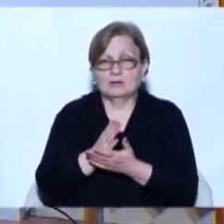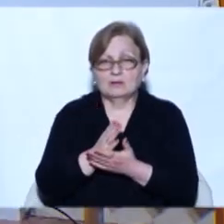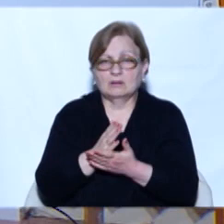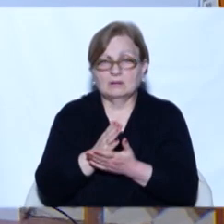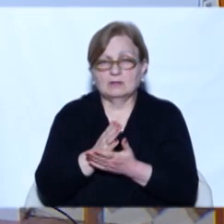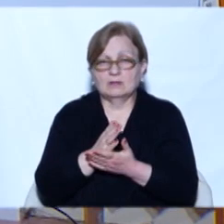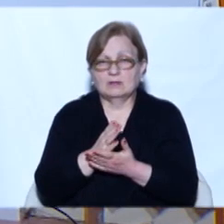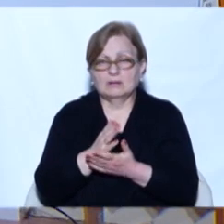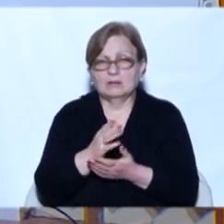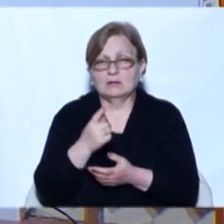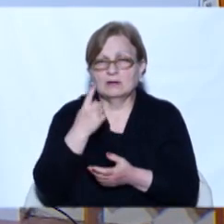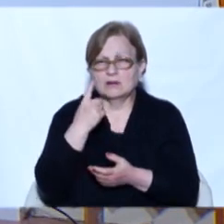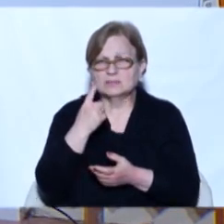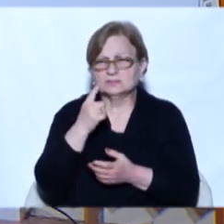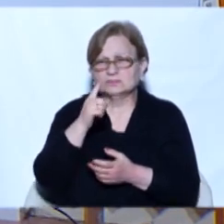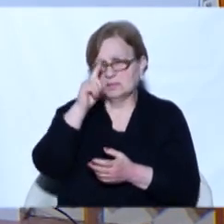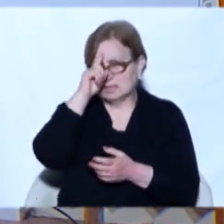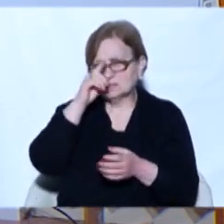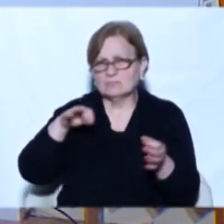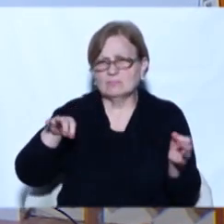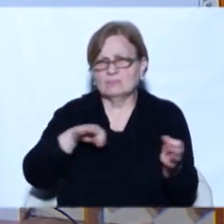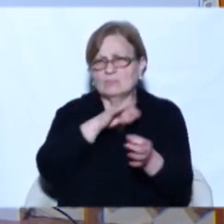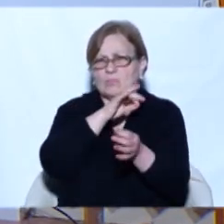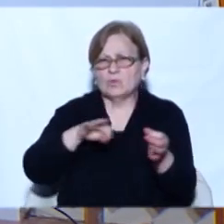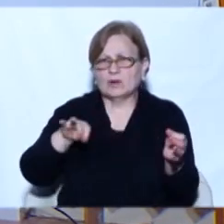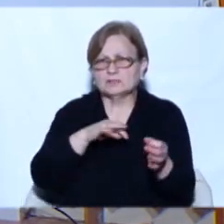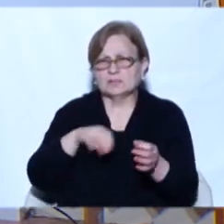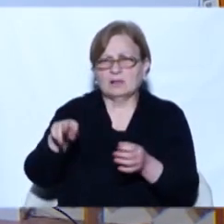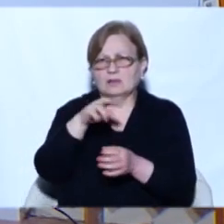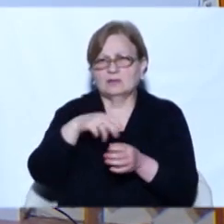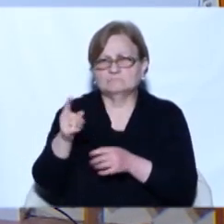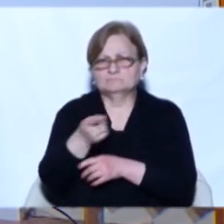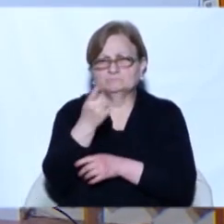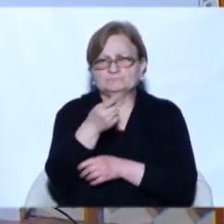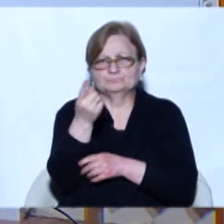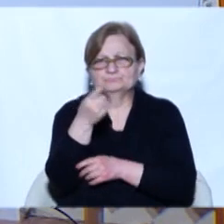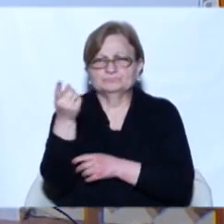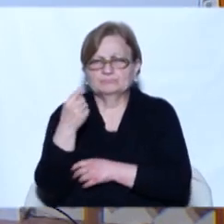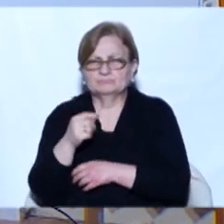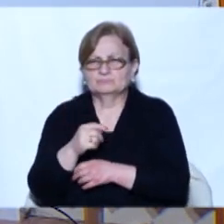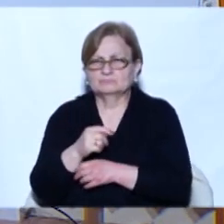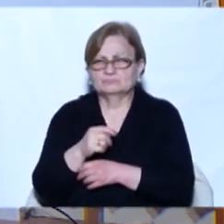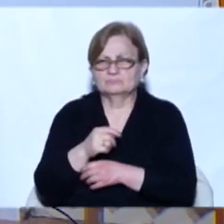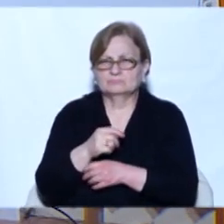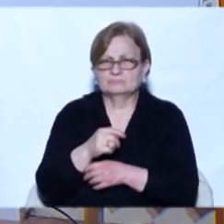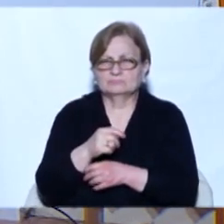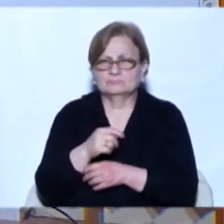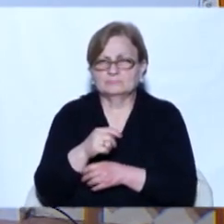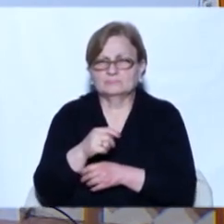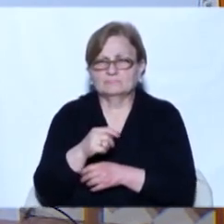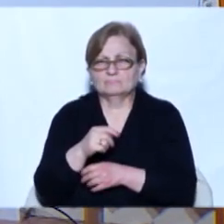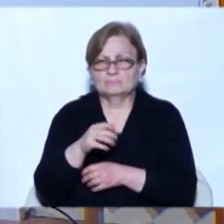არის ერთ-ერთი მოხეტიალე მუსიკოსი ოლილე. აი ეს ბიჭი. ჩახმახ